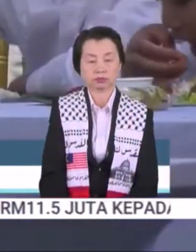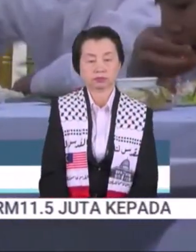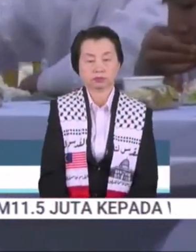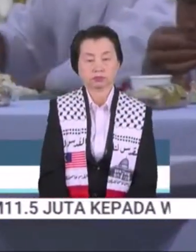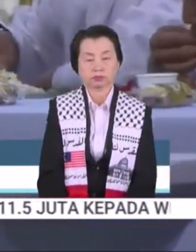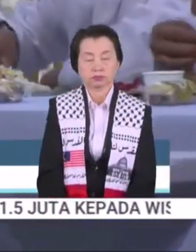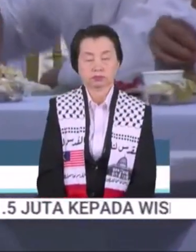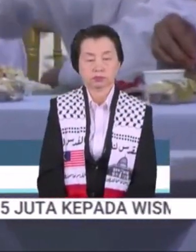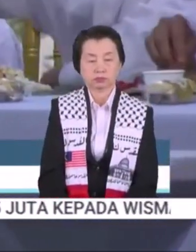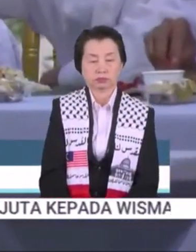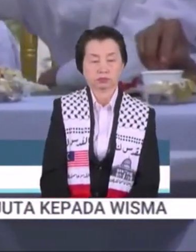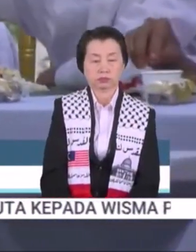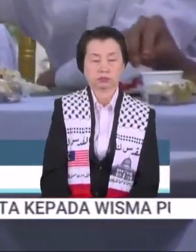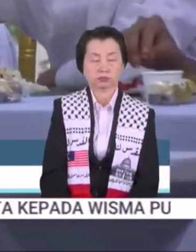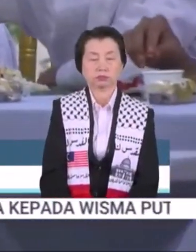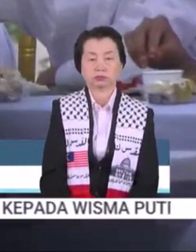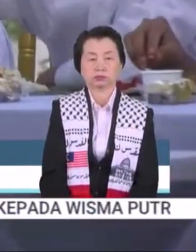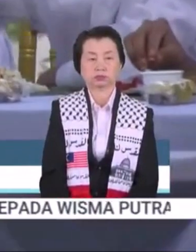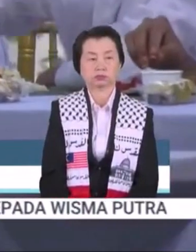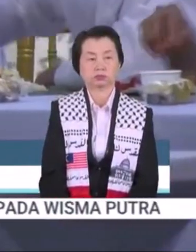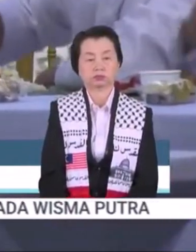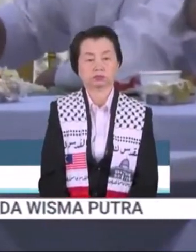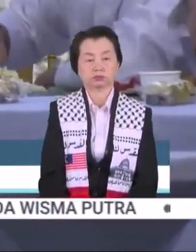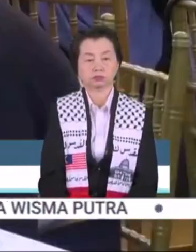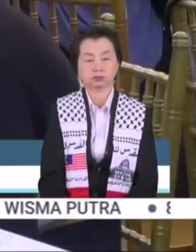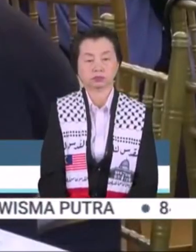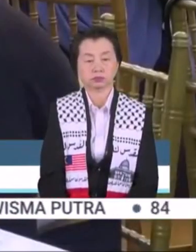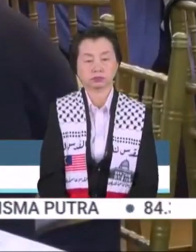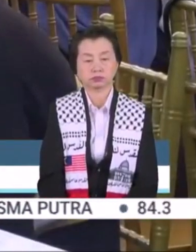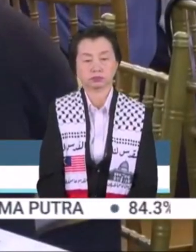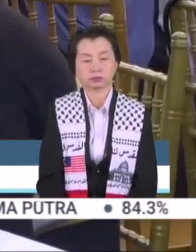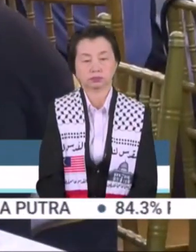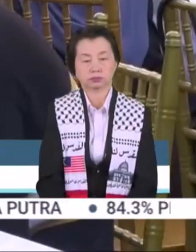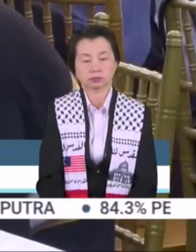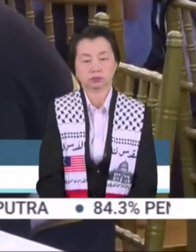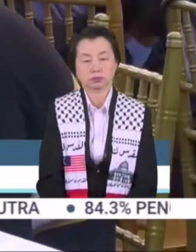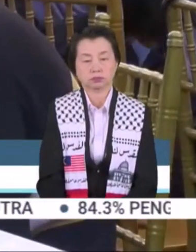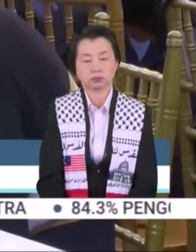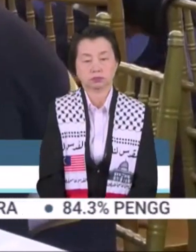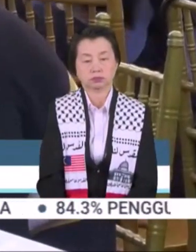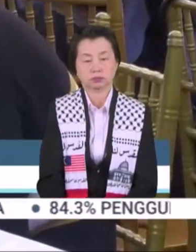This heritage began in Penang, in Jelutong area. Tak lupa.